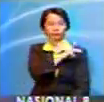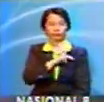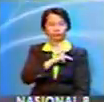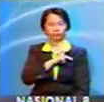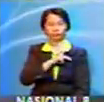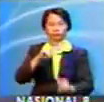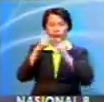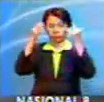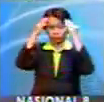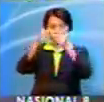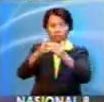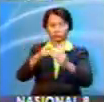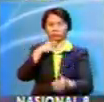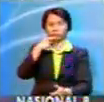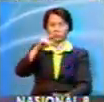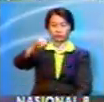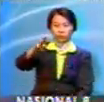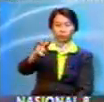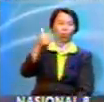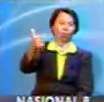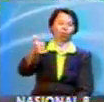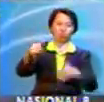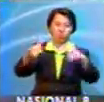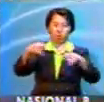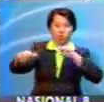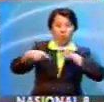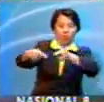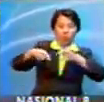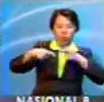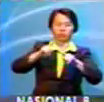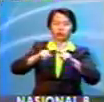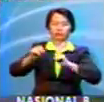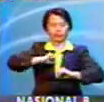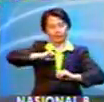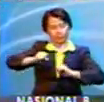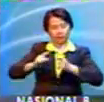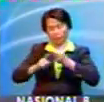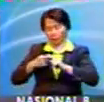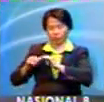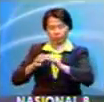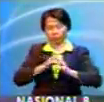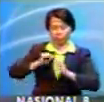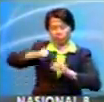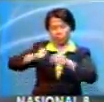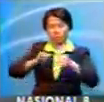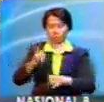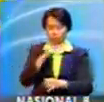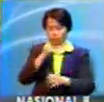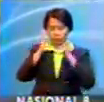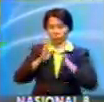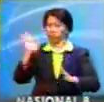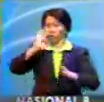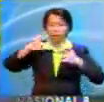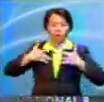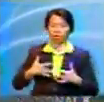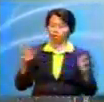Razman Roslan mengakui JDT memberi tentangan yang hebat, namun semangat juang rakan-rakannya walaupun bermain 10 orang tidak